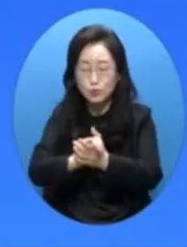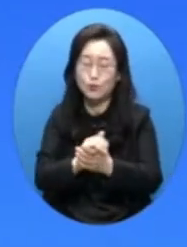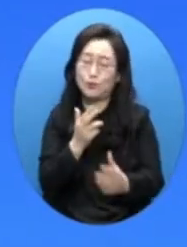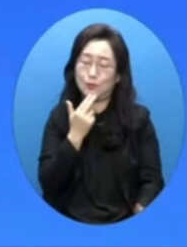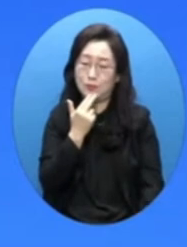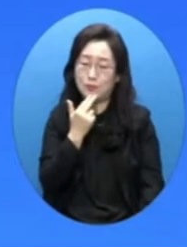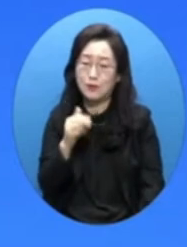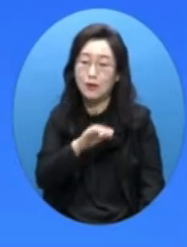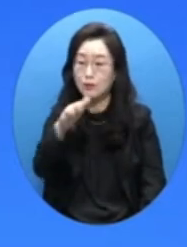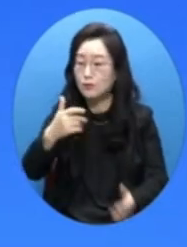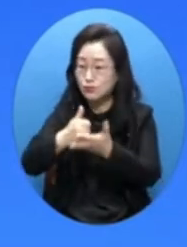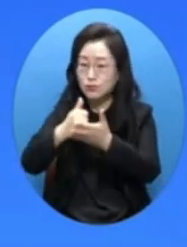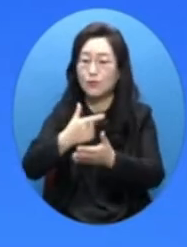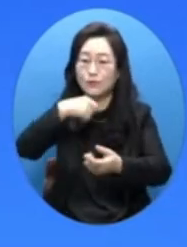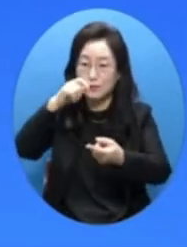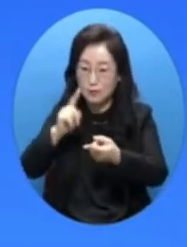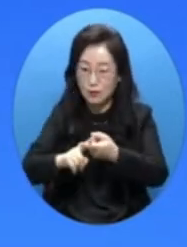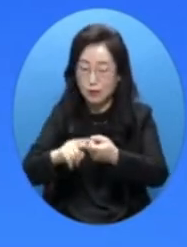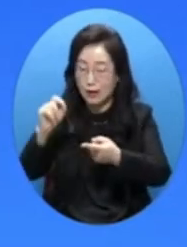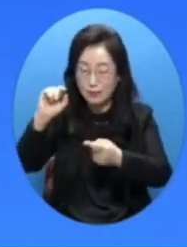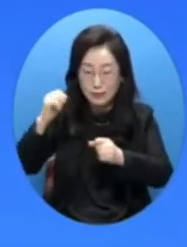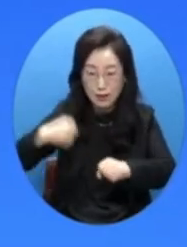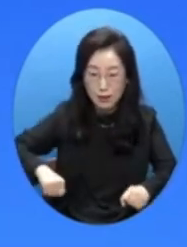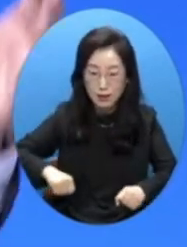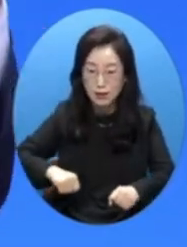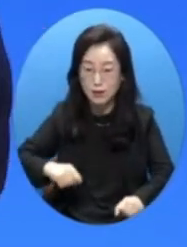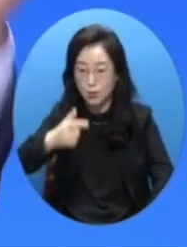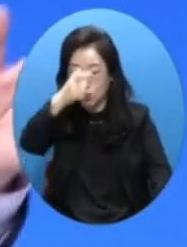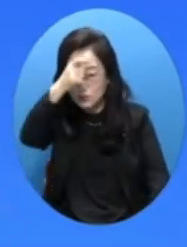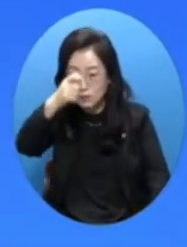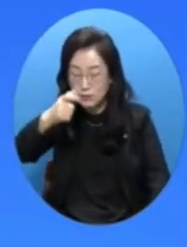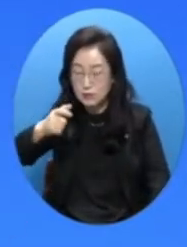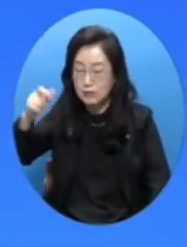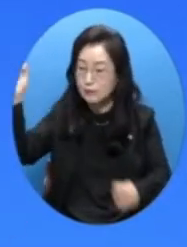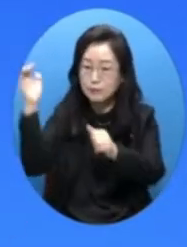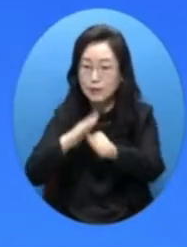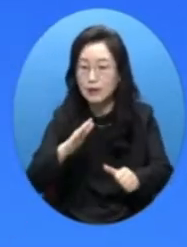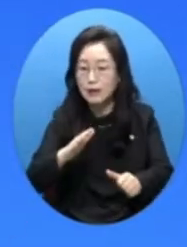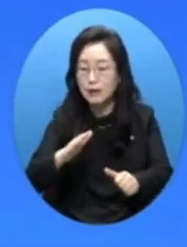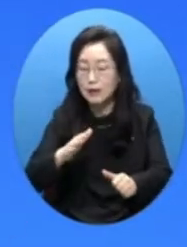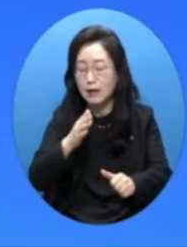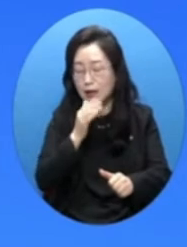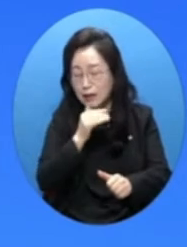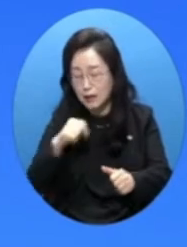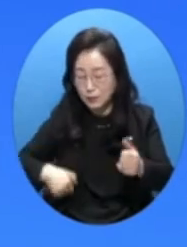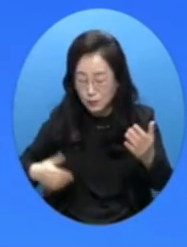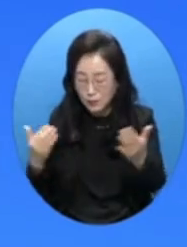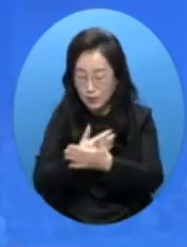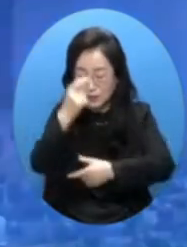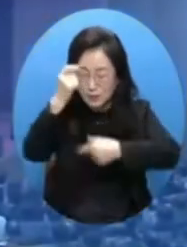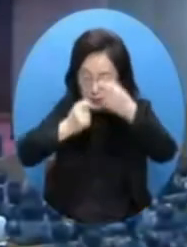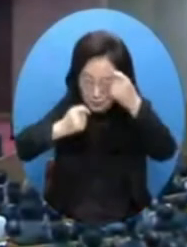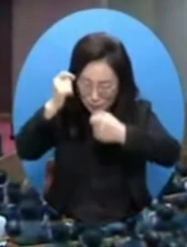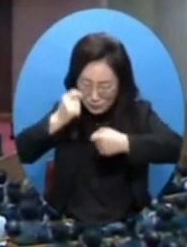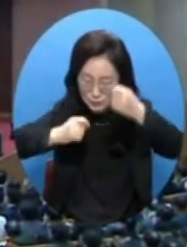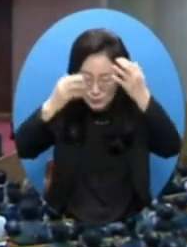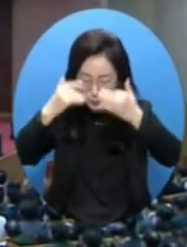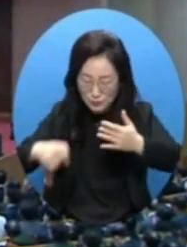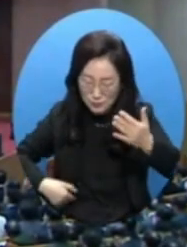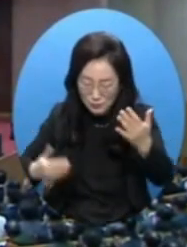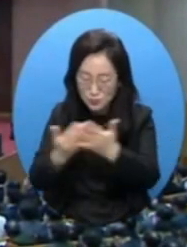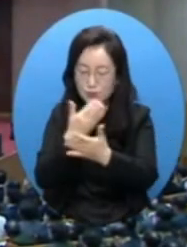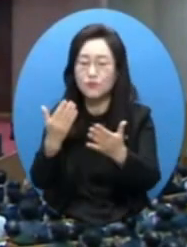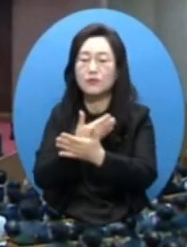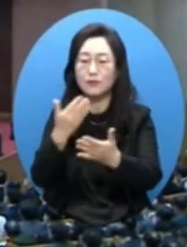우리가 주의 뜻을 묻지 않고 내 뜻간에 걸을 하려다가 이런 참패를 당한 것을 회개합니다 눈물로 회개하고 또 회개하고